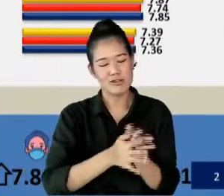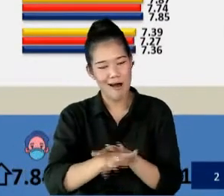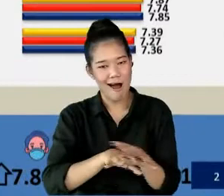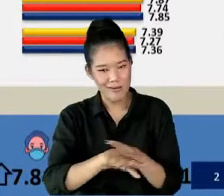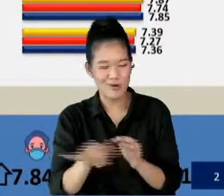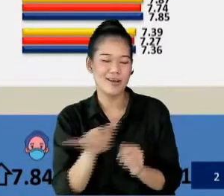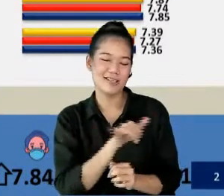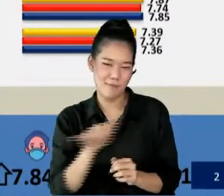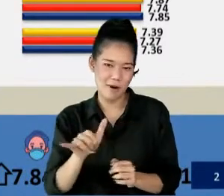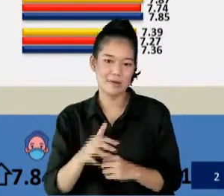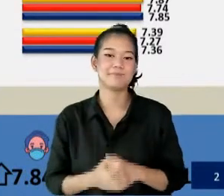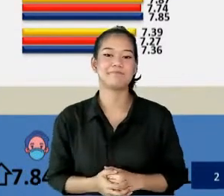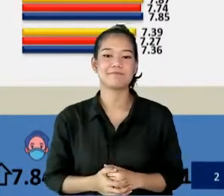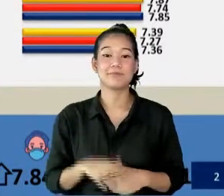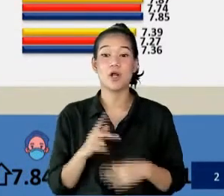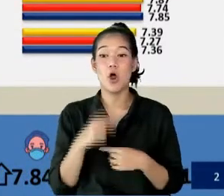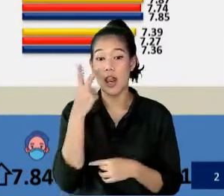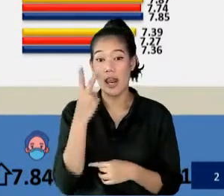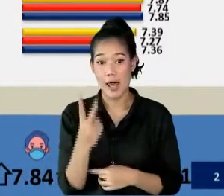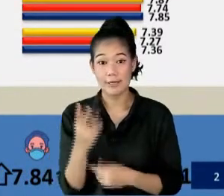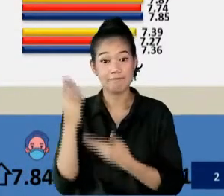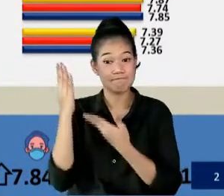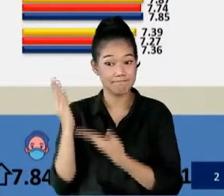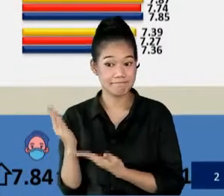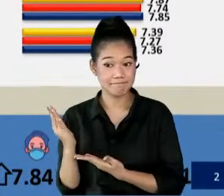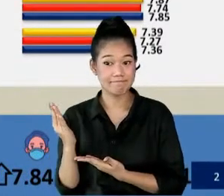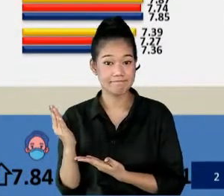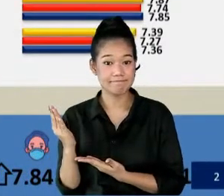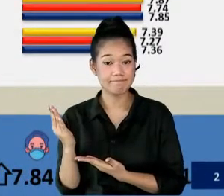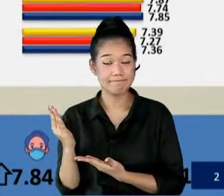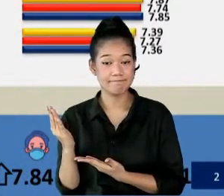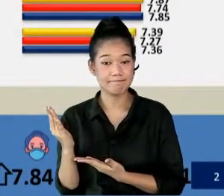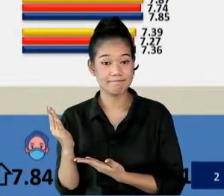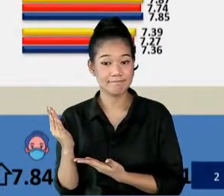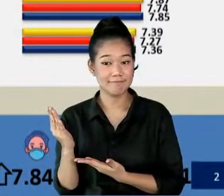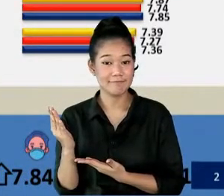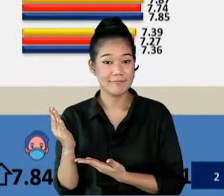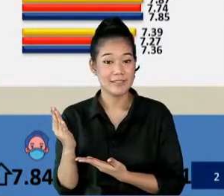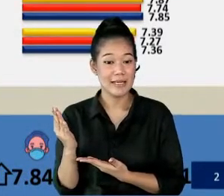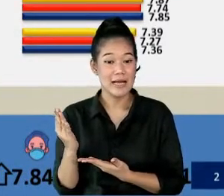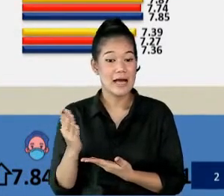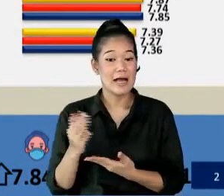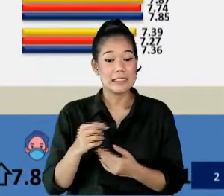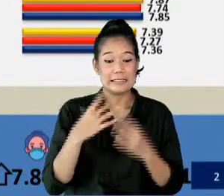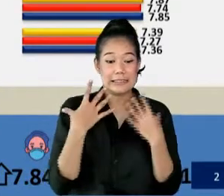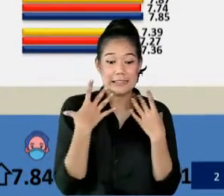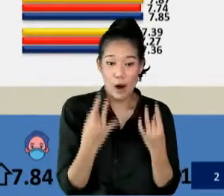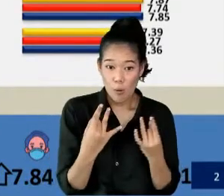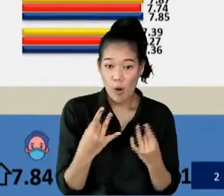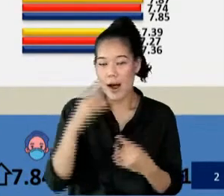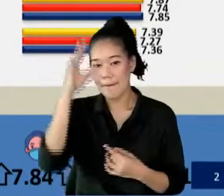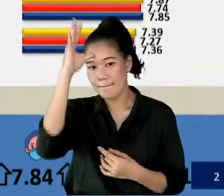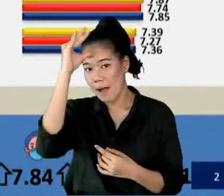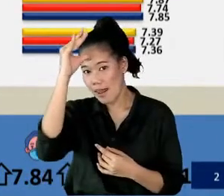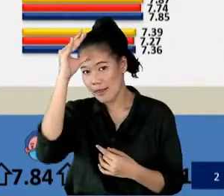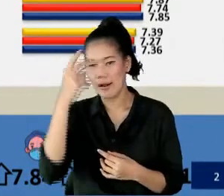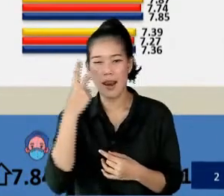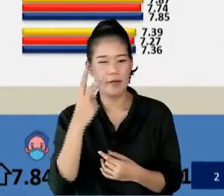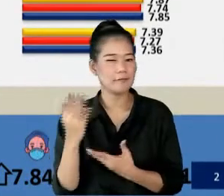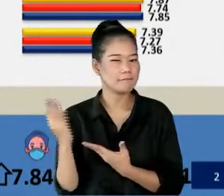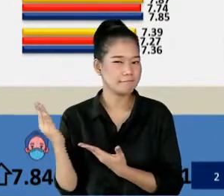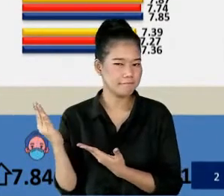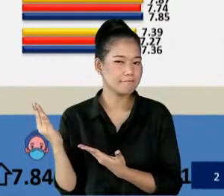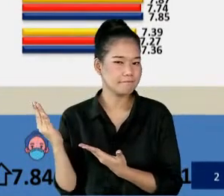tangan. Nah, kemudian kalau kita lihat lagi di periode tersebut untuk Jawa dan Bali, bagaimana